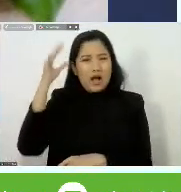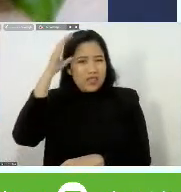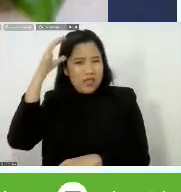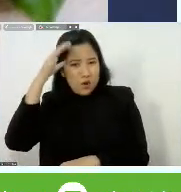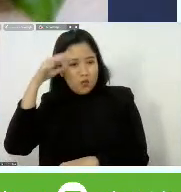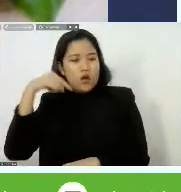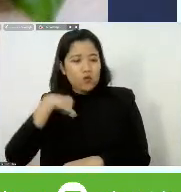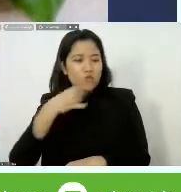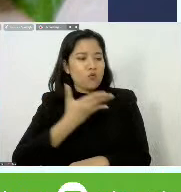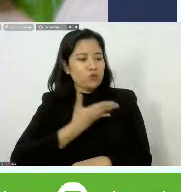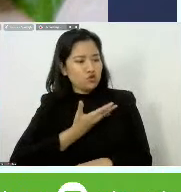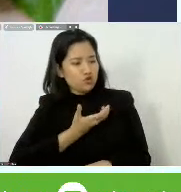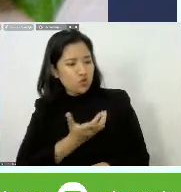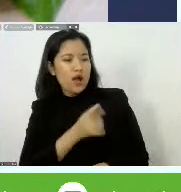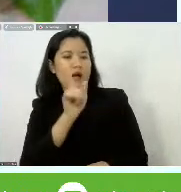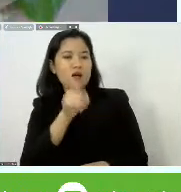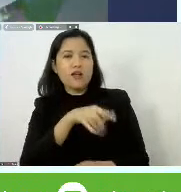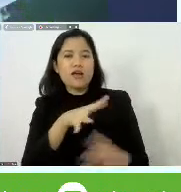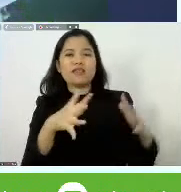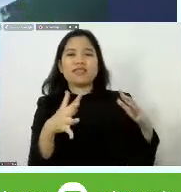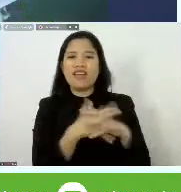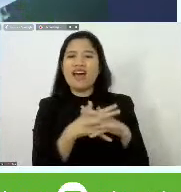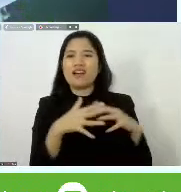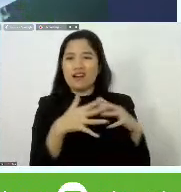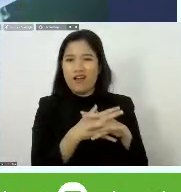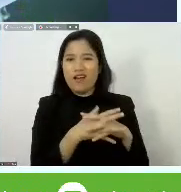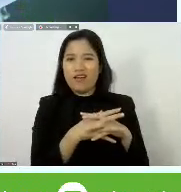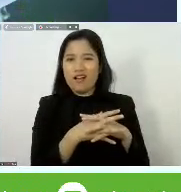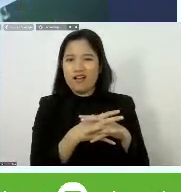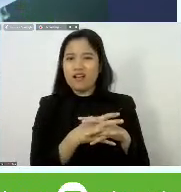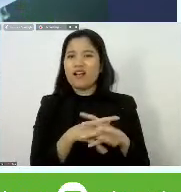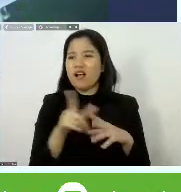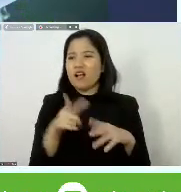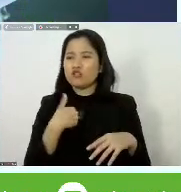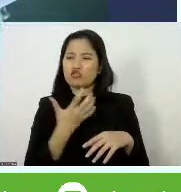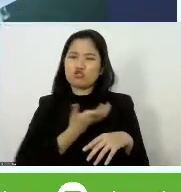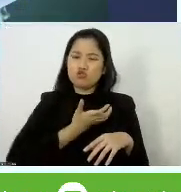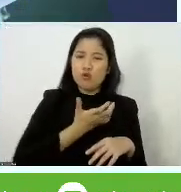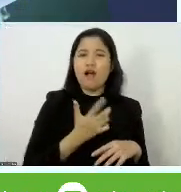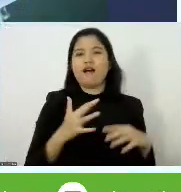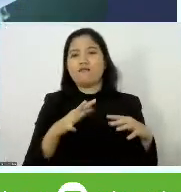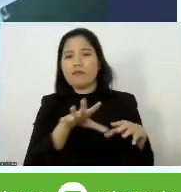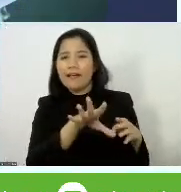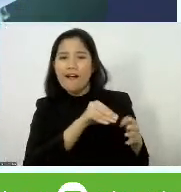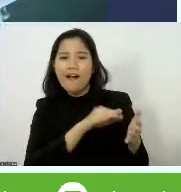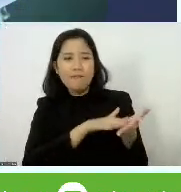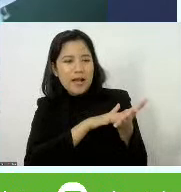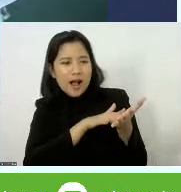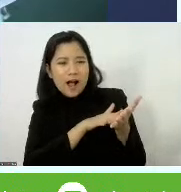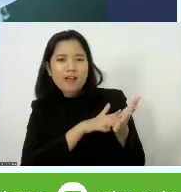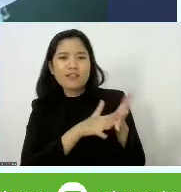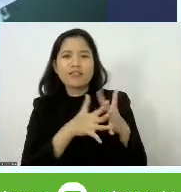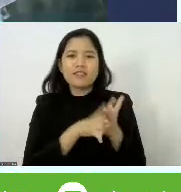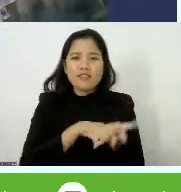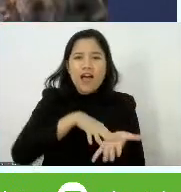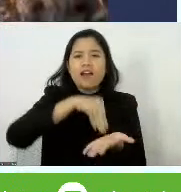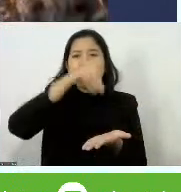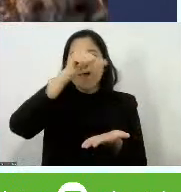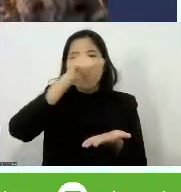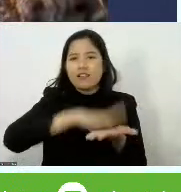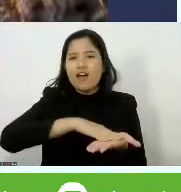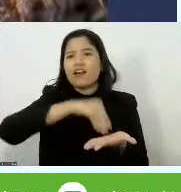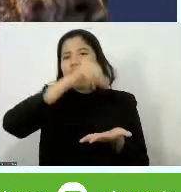biologis itu yang apa ya Odyssey kodrati kodrat listrik tanah juga